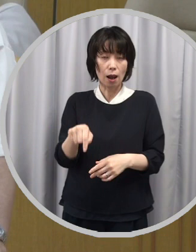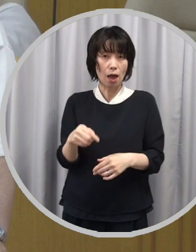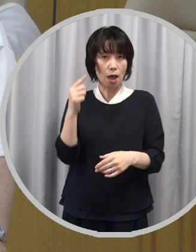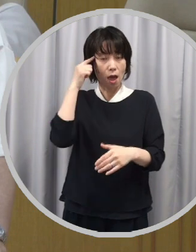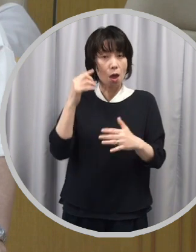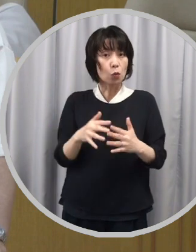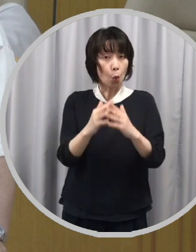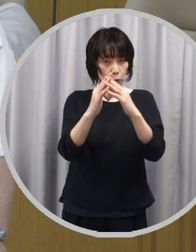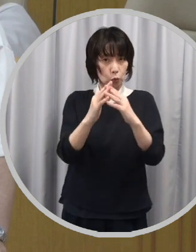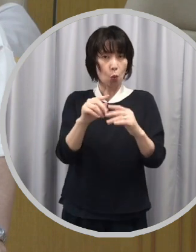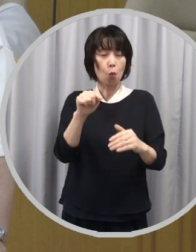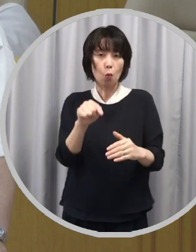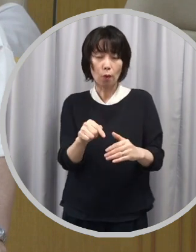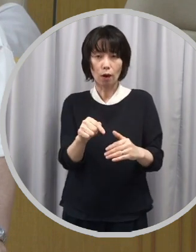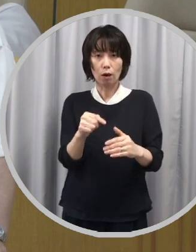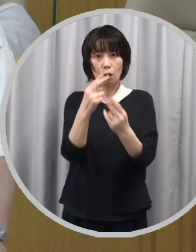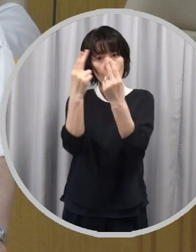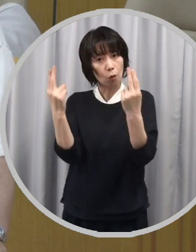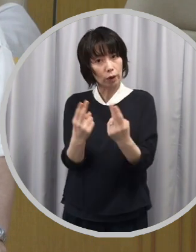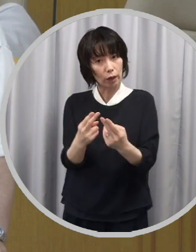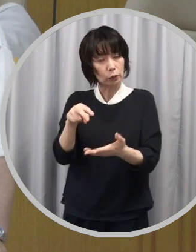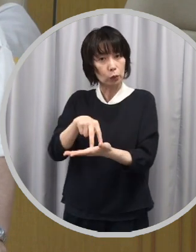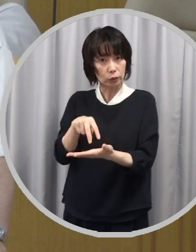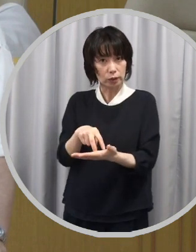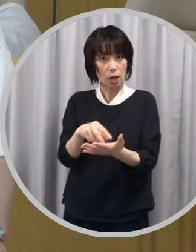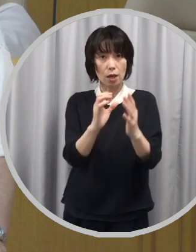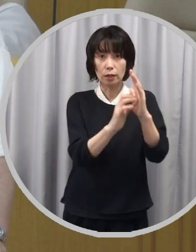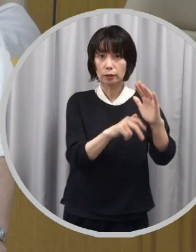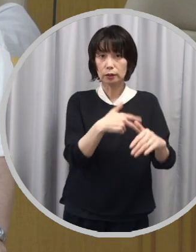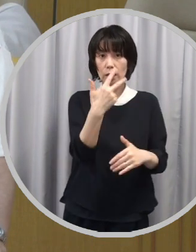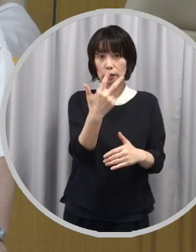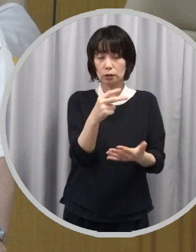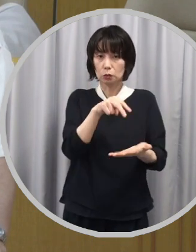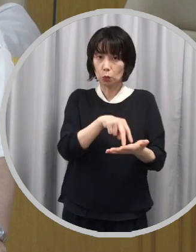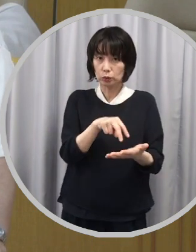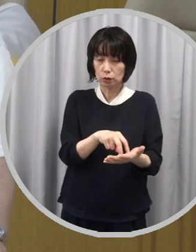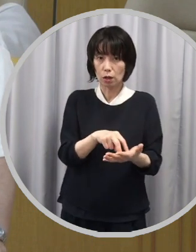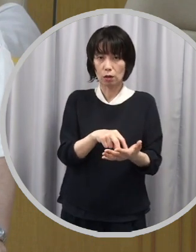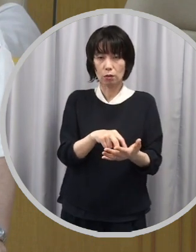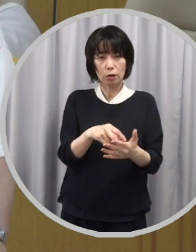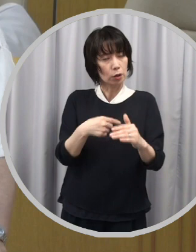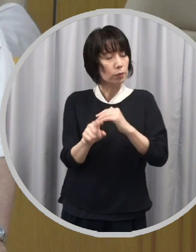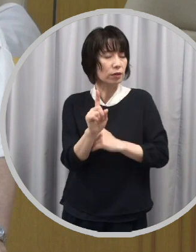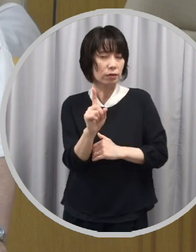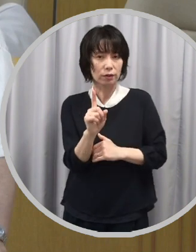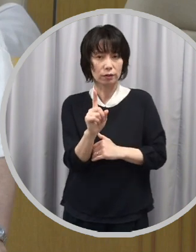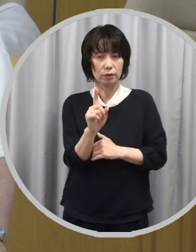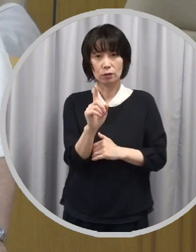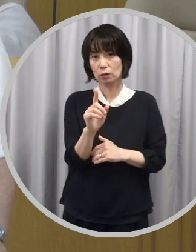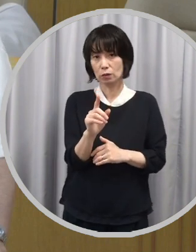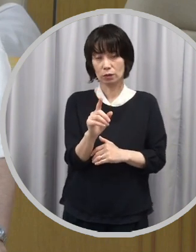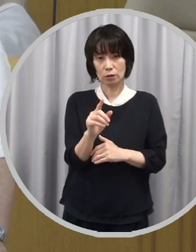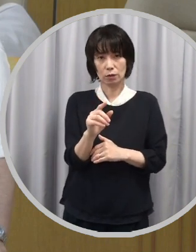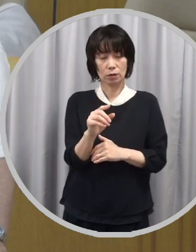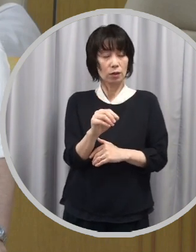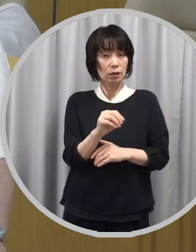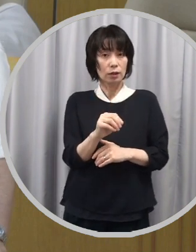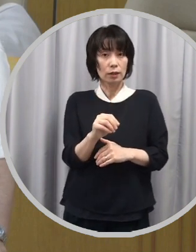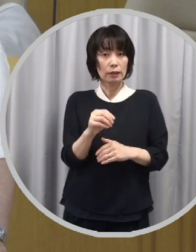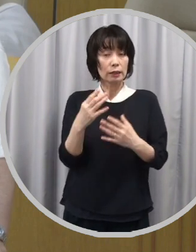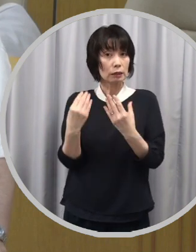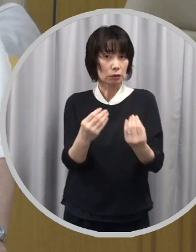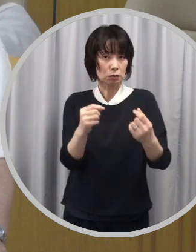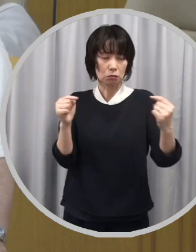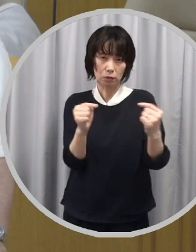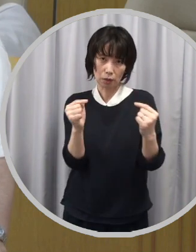海道にとりどういう意味を持つのか、また本市にとってどうなのか、しっかりと検討し取り組